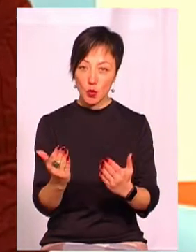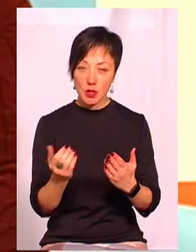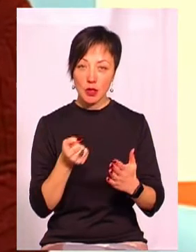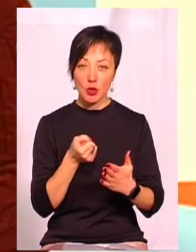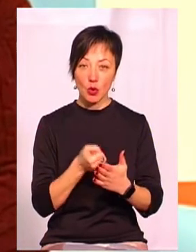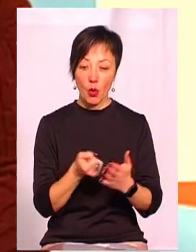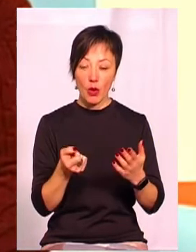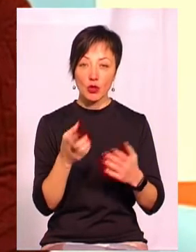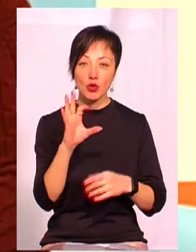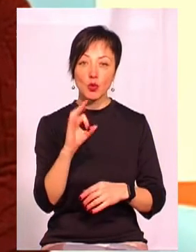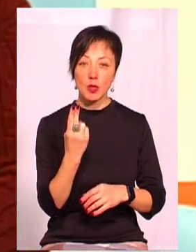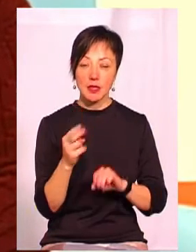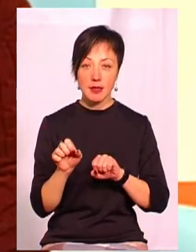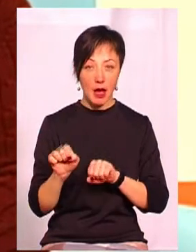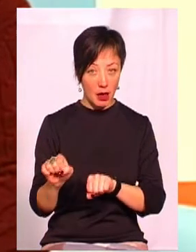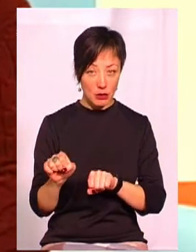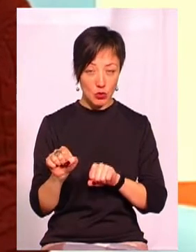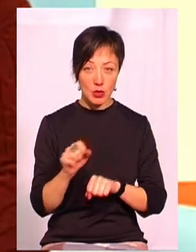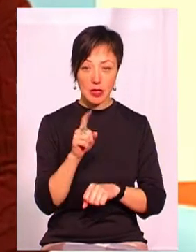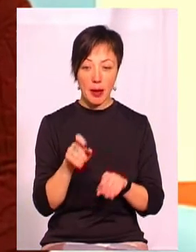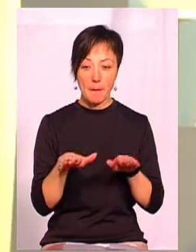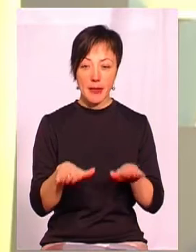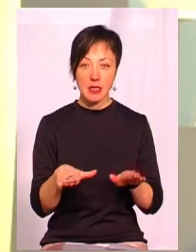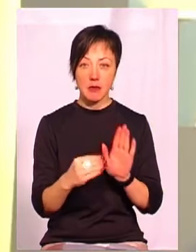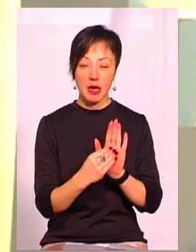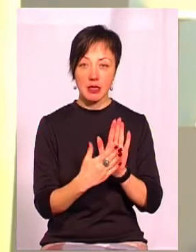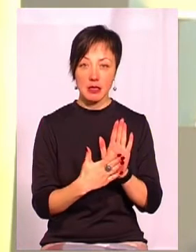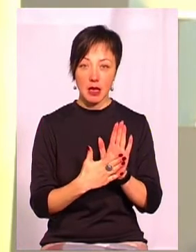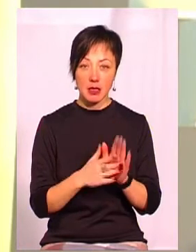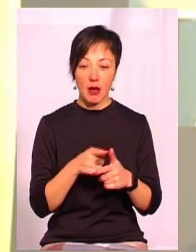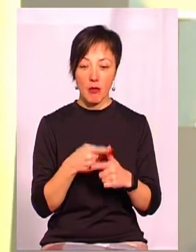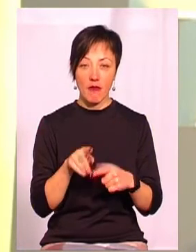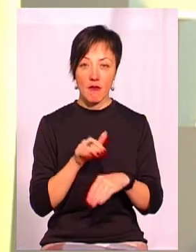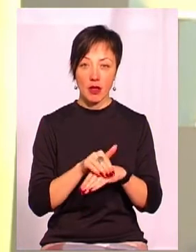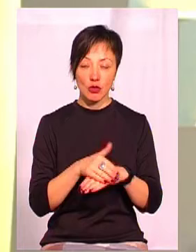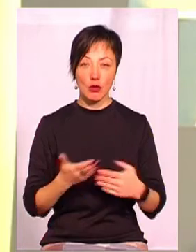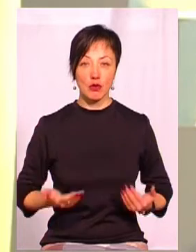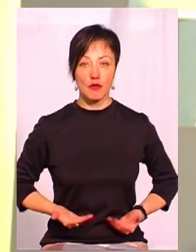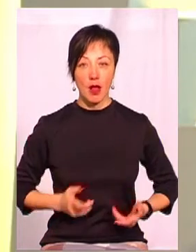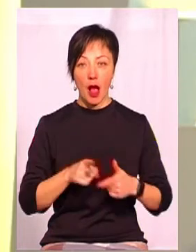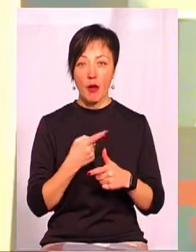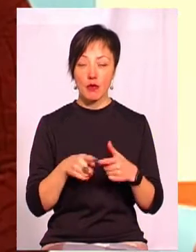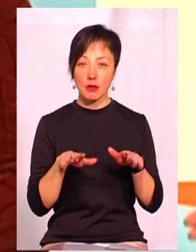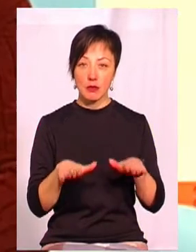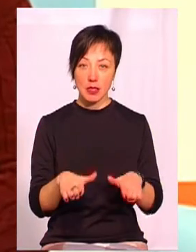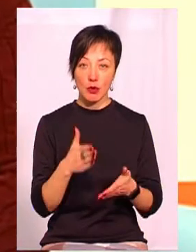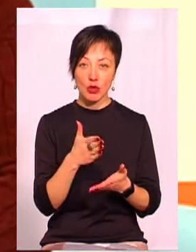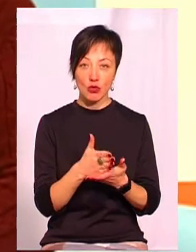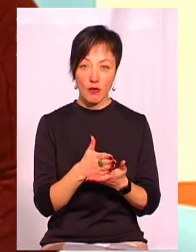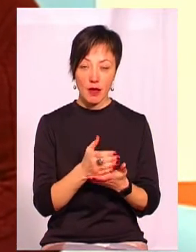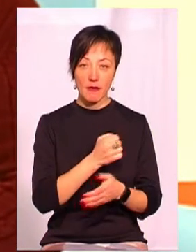до органу соціального захисту за місцем реєстрації або за місцем фактичного проживання, або за місцем